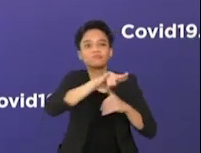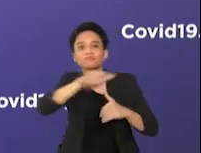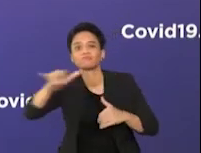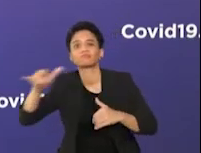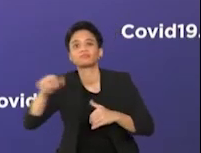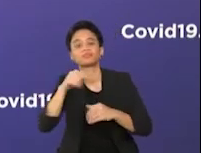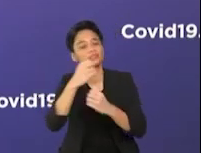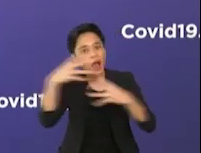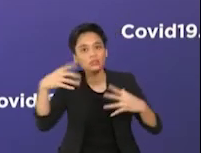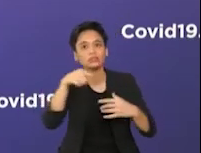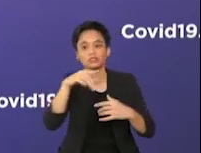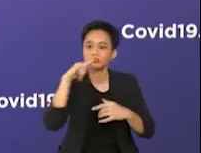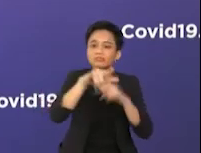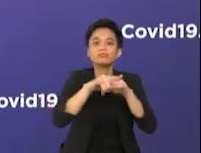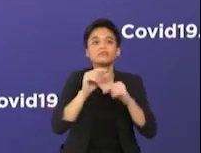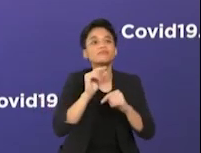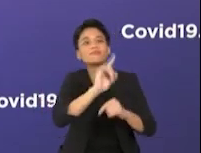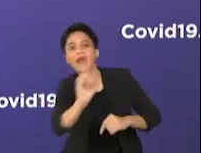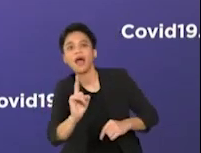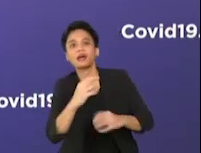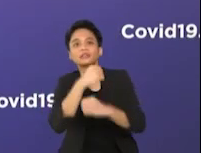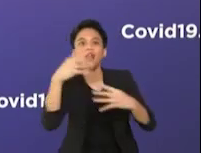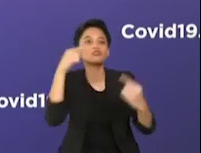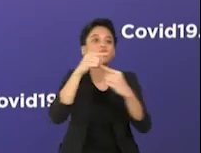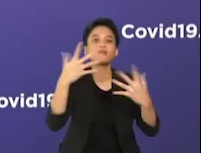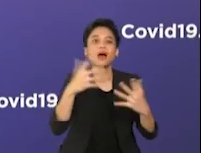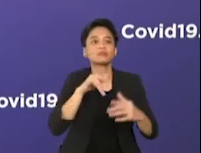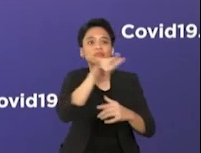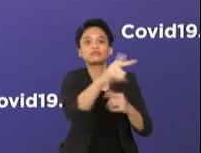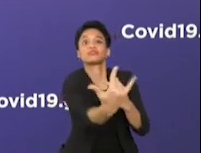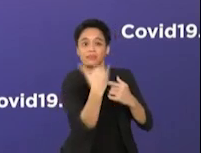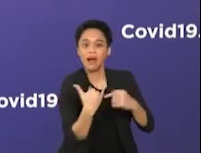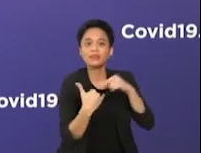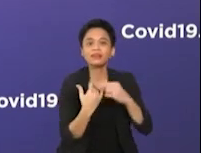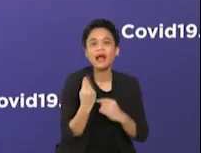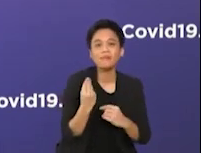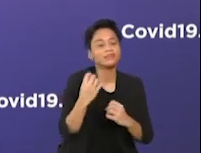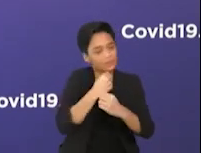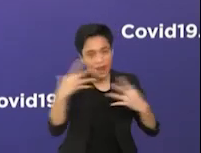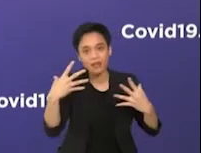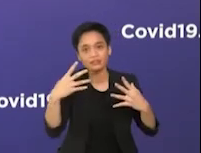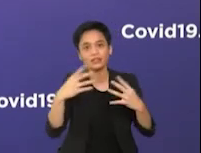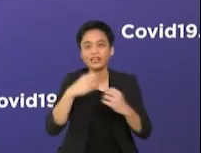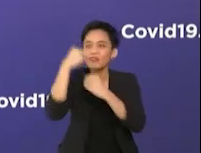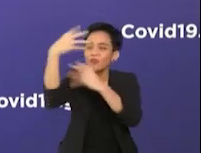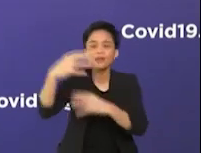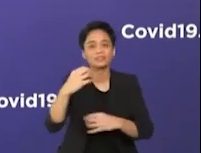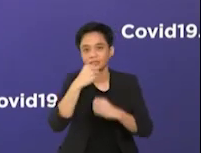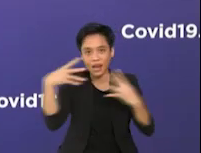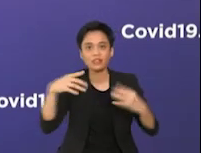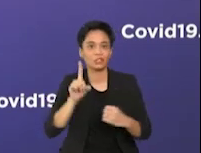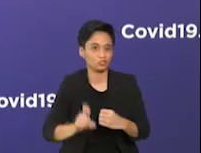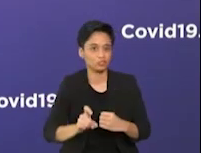jelas apa yang akan dikerjakan dan jelas kapan akan kembali saudara-saudara sekalian ini yang